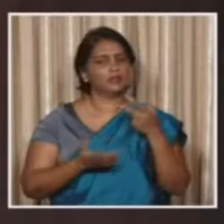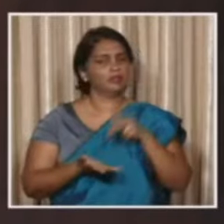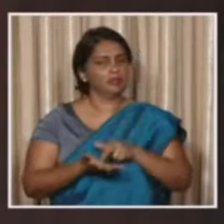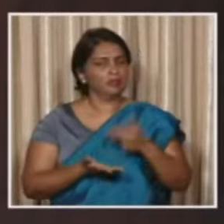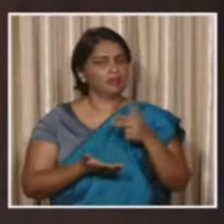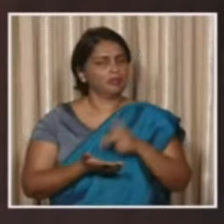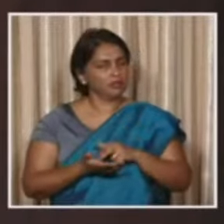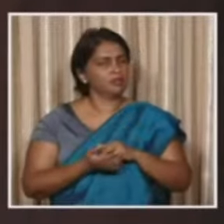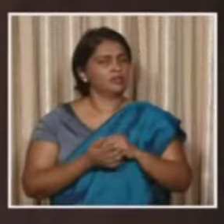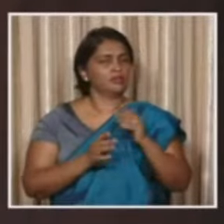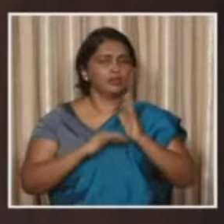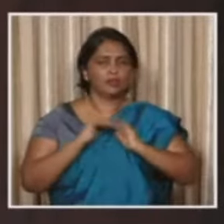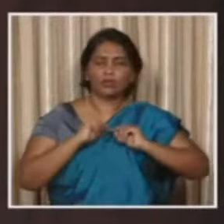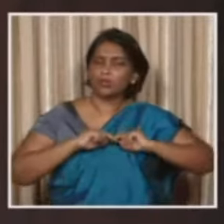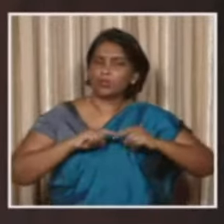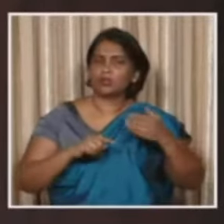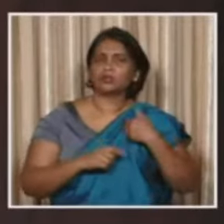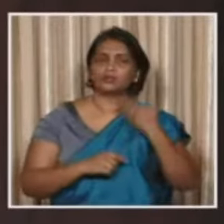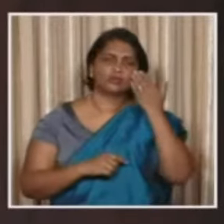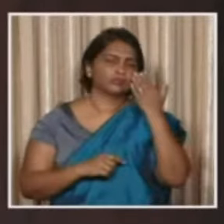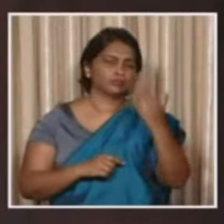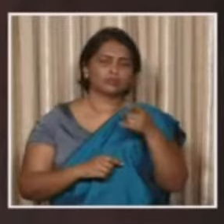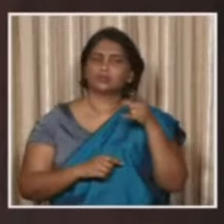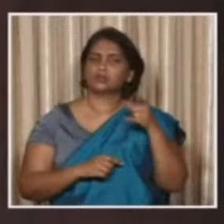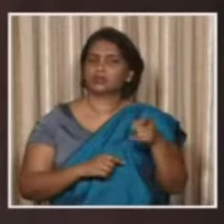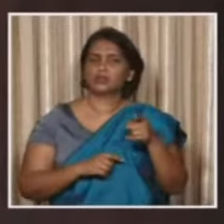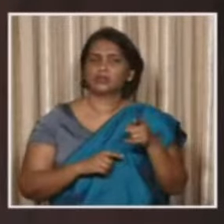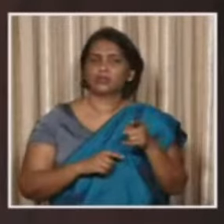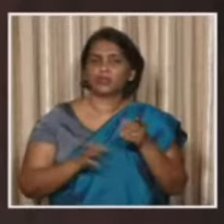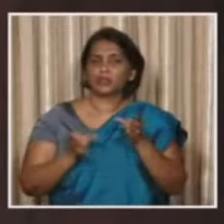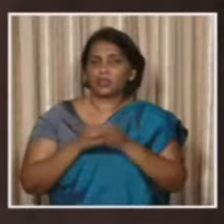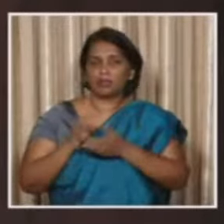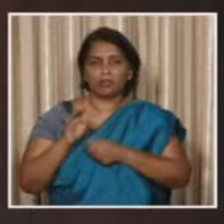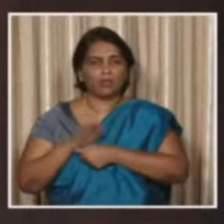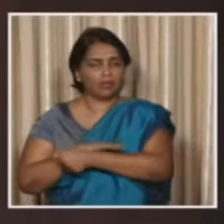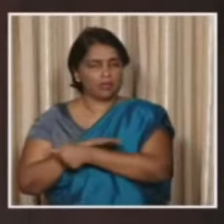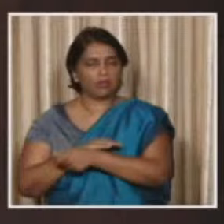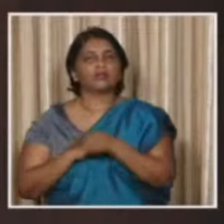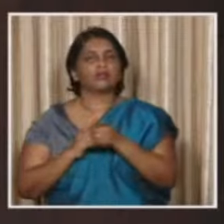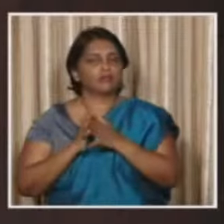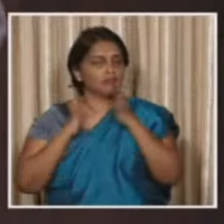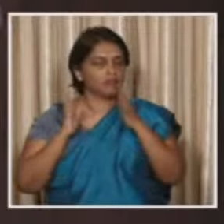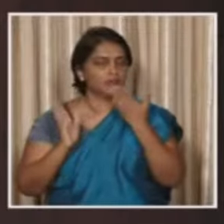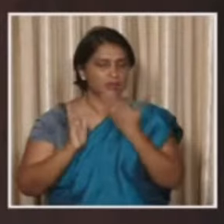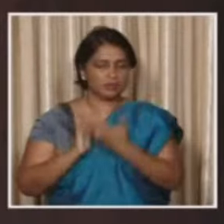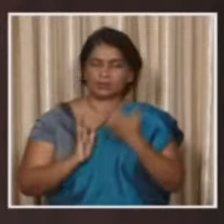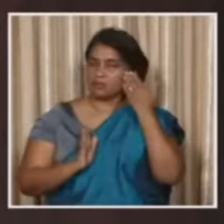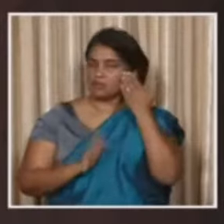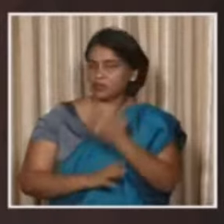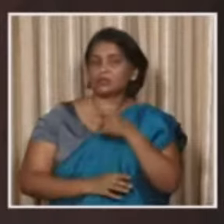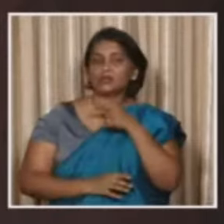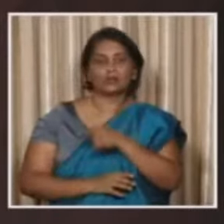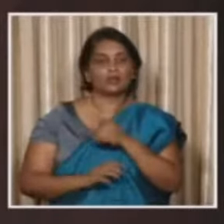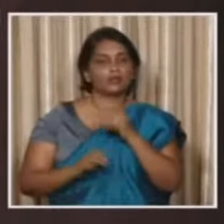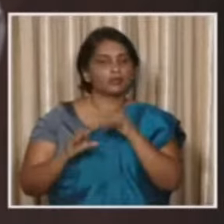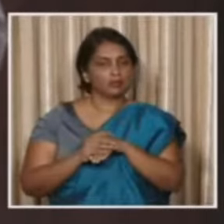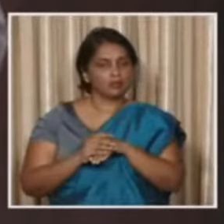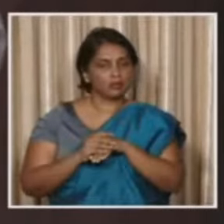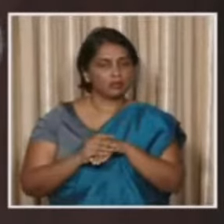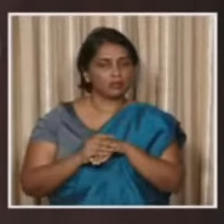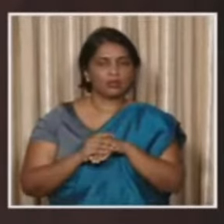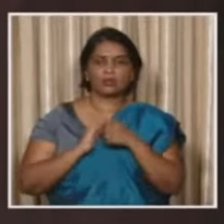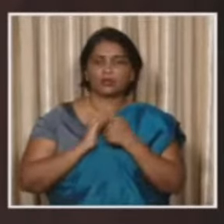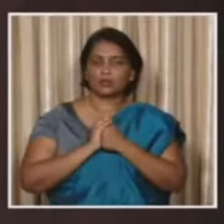හැම ක්‍රියාවලියකදීම අපි දකින්න දේ තමයි එතුමාගේ පක්ෂපාතීභාවය සඳහන් වෙලා තියෙනවා. දැන් ඒකට ගිහිල්ලත්